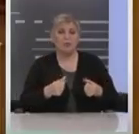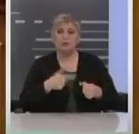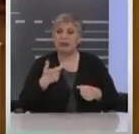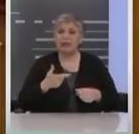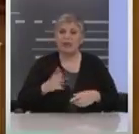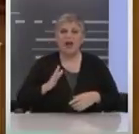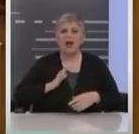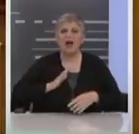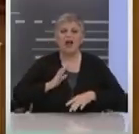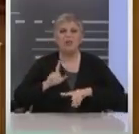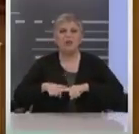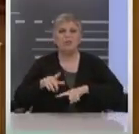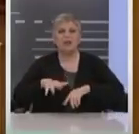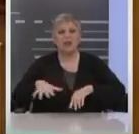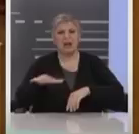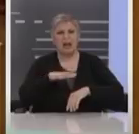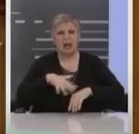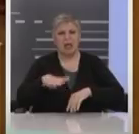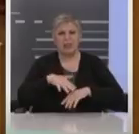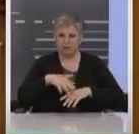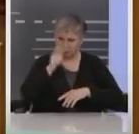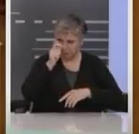εκτίμηση έχω, δεν θα το εκτιμήσει θετικά.